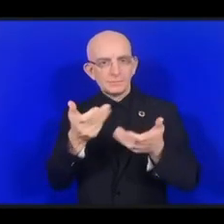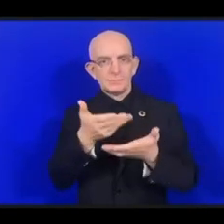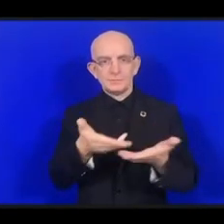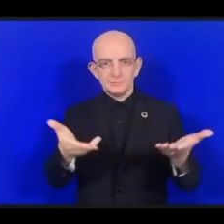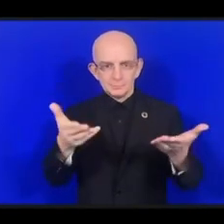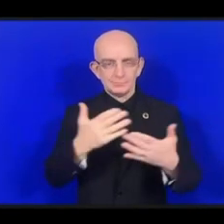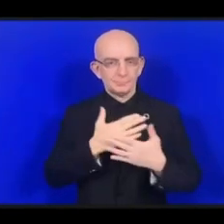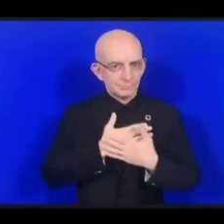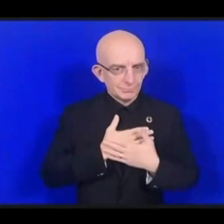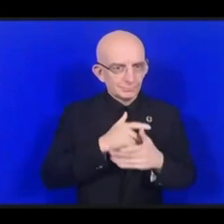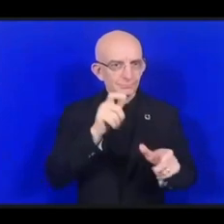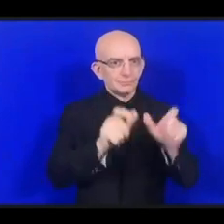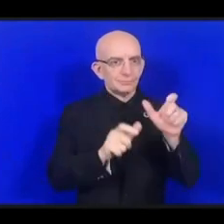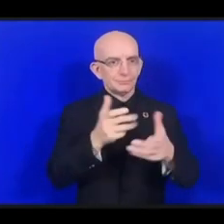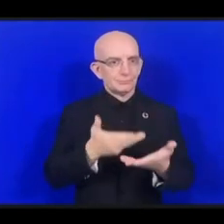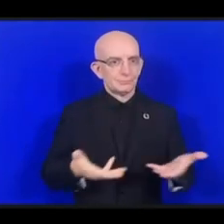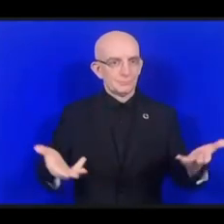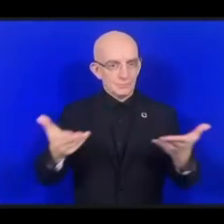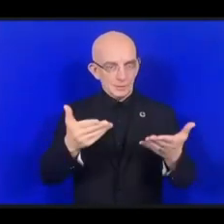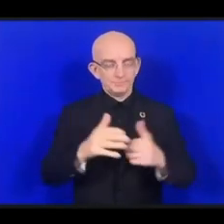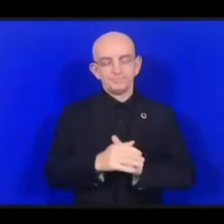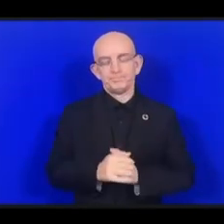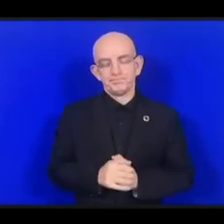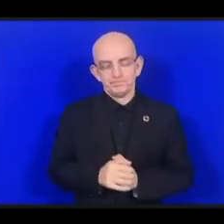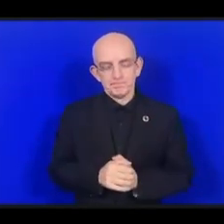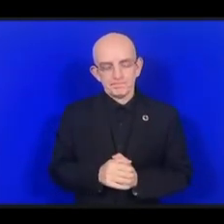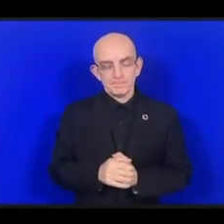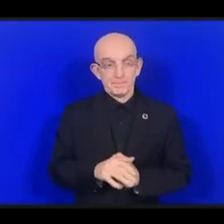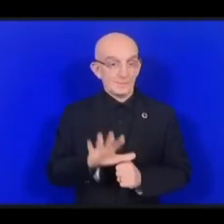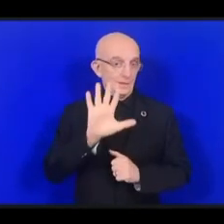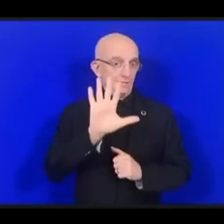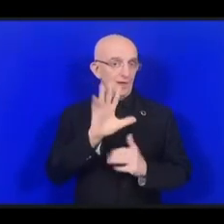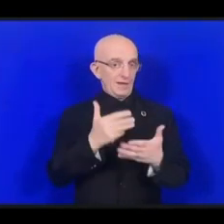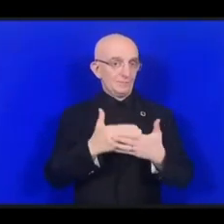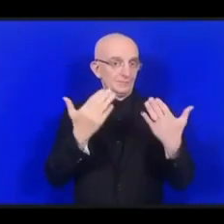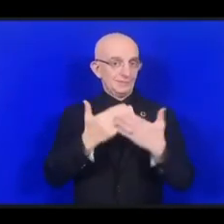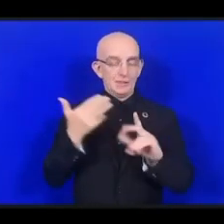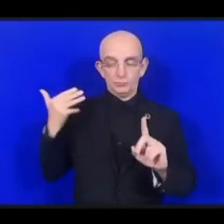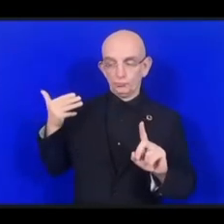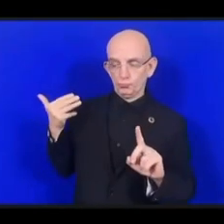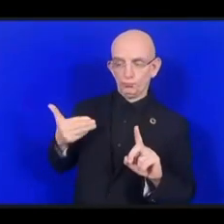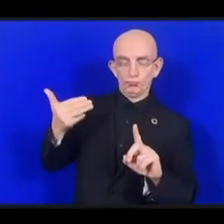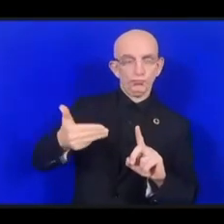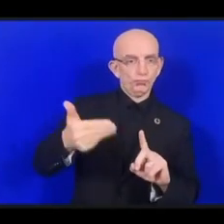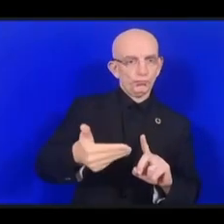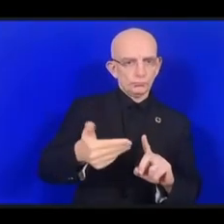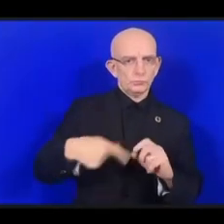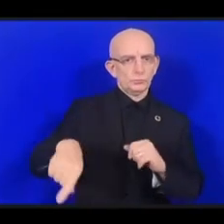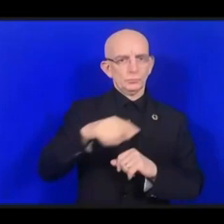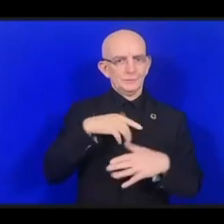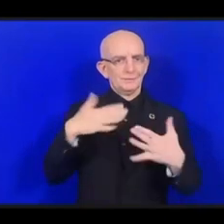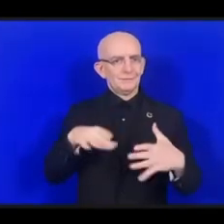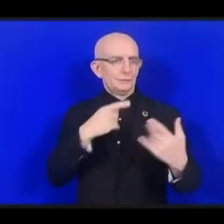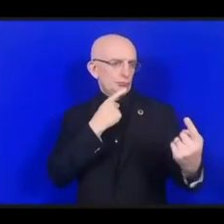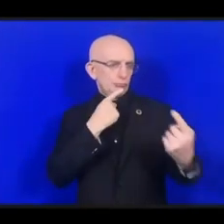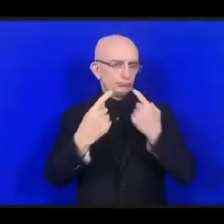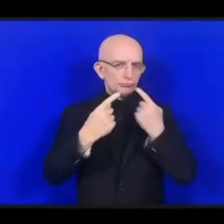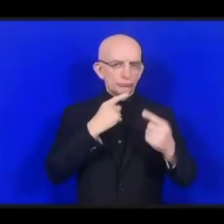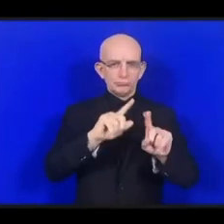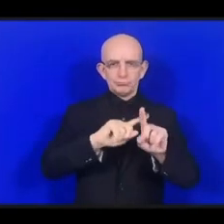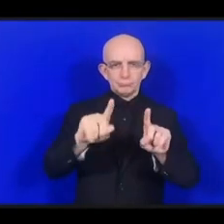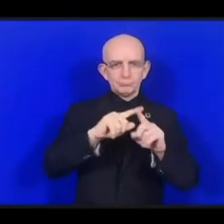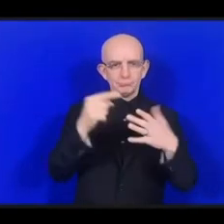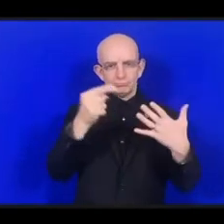discuter au sein de ce forum de la gouvernance pour l'Internet et cependant je souhaiterais souligner un autre